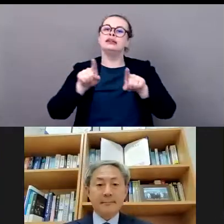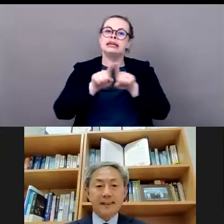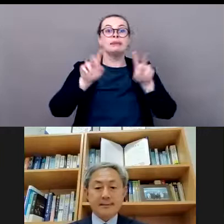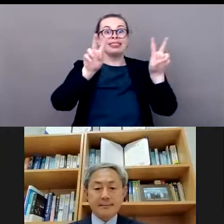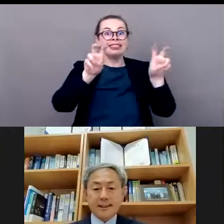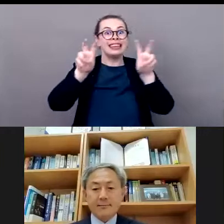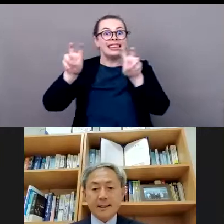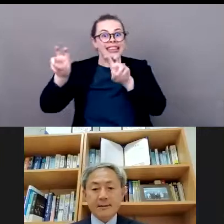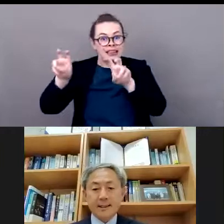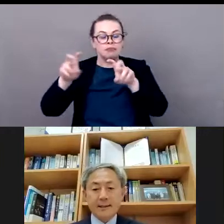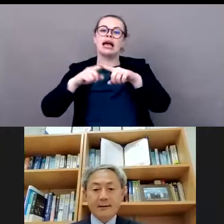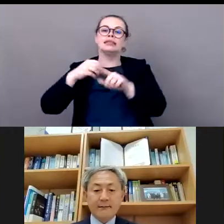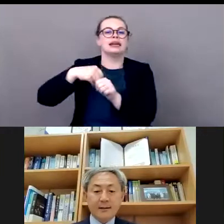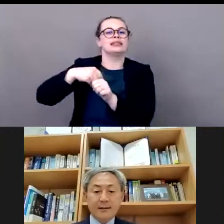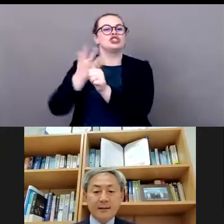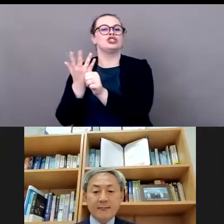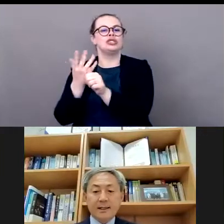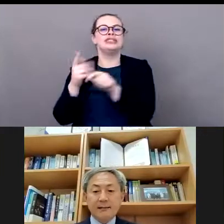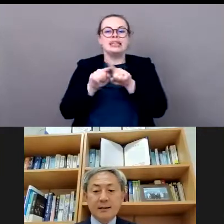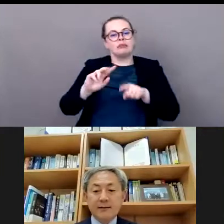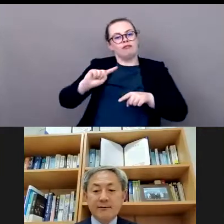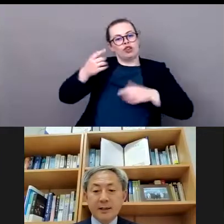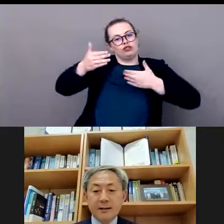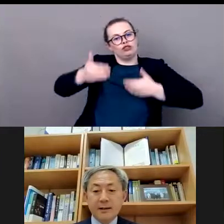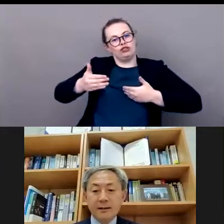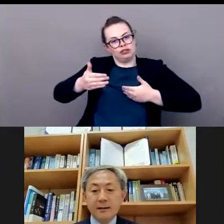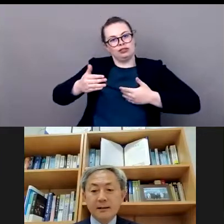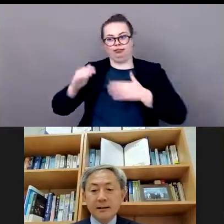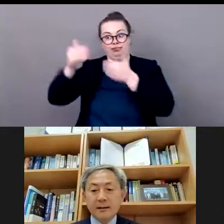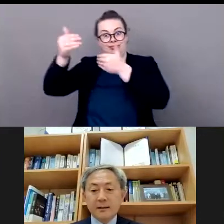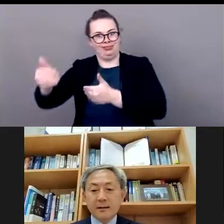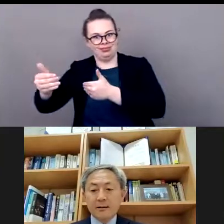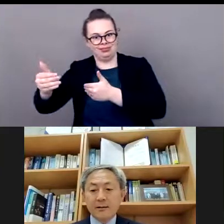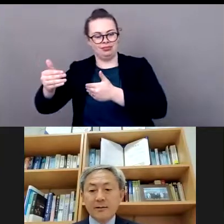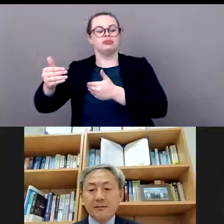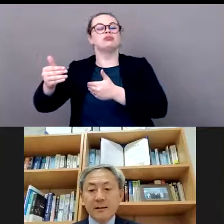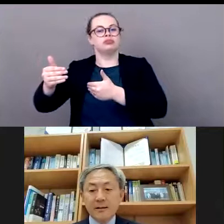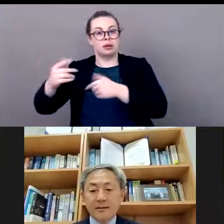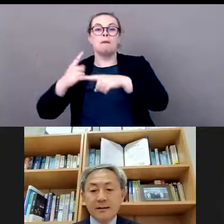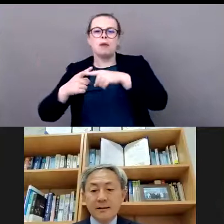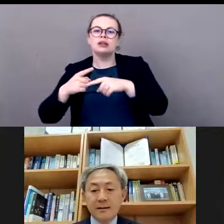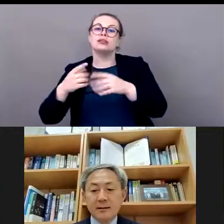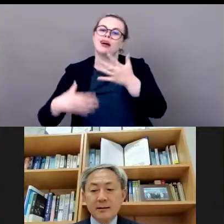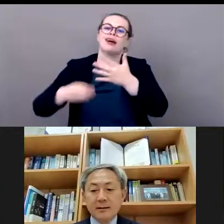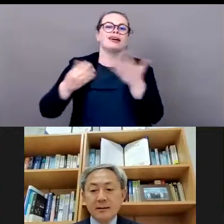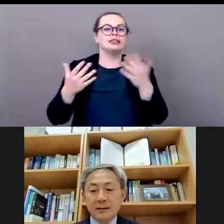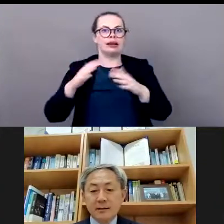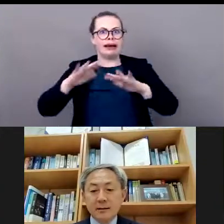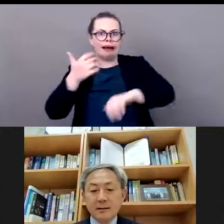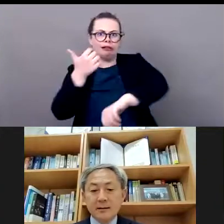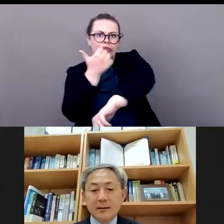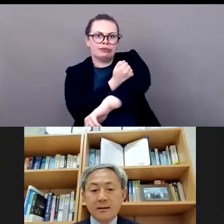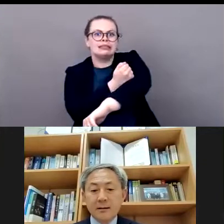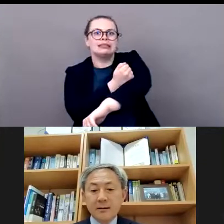des thématiques spécifiques, alors la pandémie et les ODD comme pour la première phase, mais elles ont également inclus la question de l'accès au vaccin.